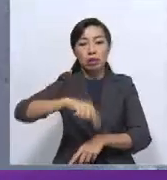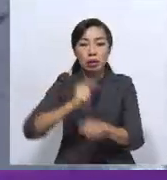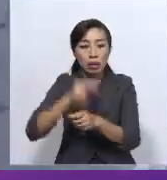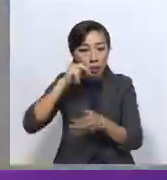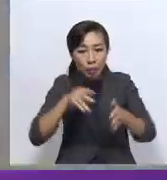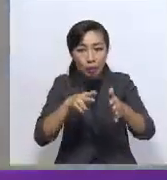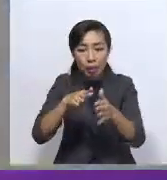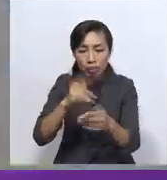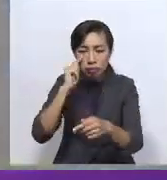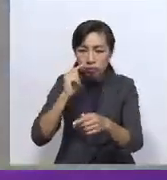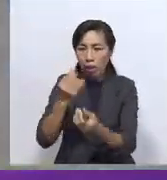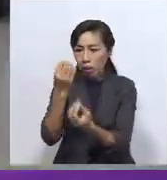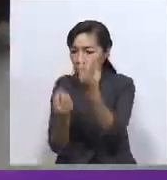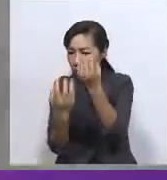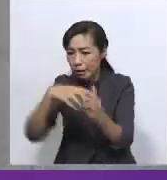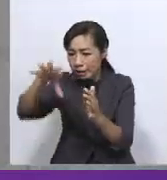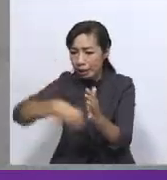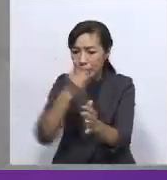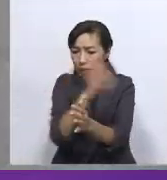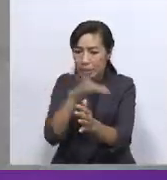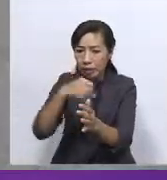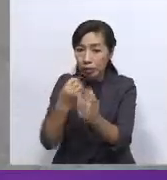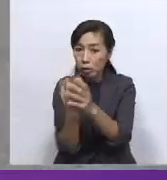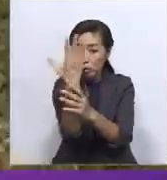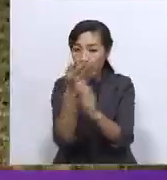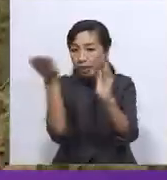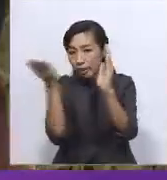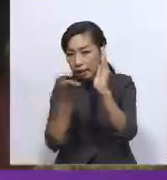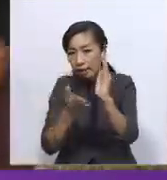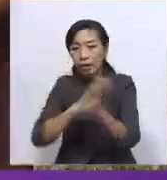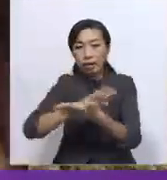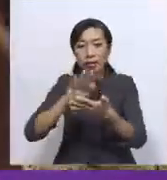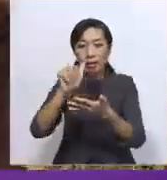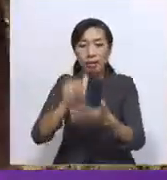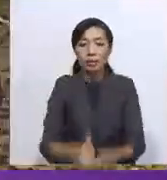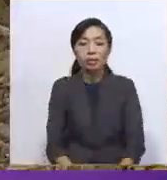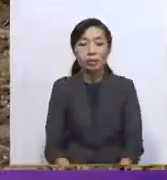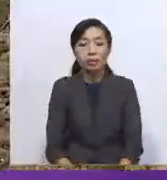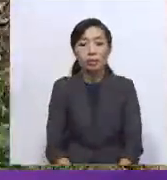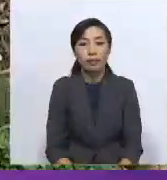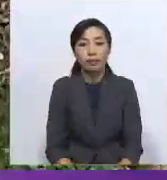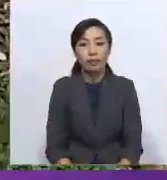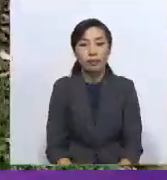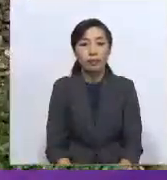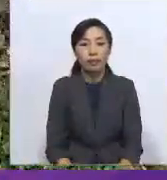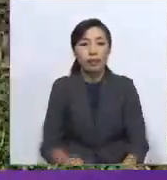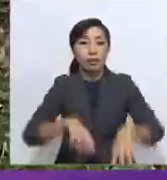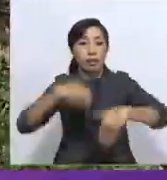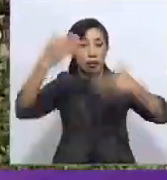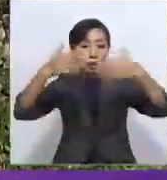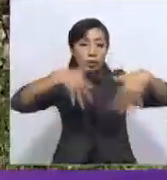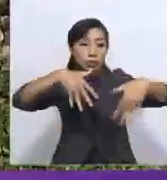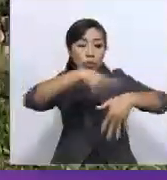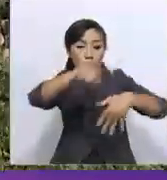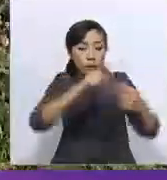ชเก็บขยะด้วยนะคะแล้วก็ตัดแต่งกิ่งไม้ตลอดแนวคูคลองทั้งสองฝั่งนอกจากนี้ค่ะยังได้ทำกิจกรรมชุม